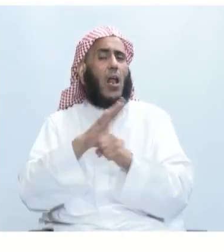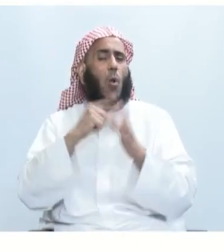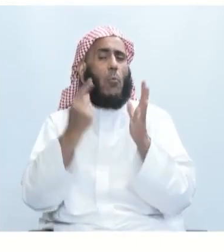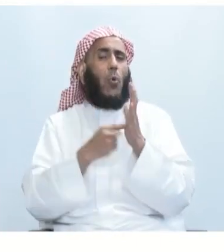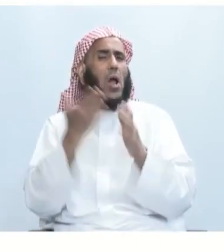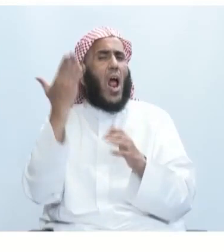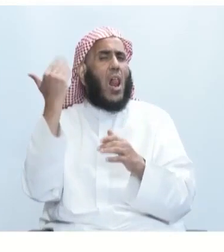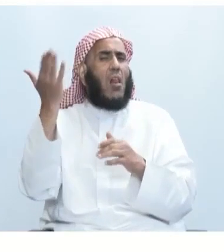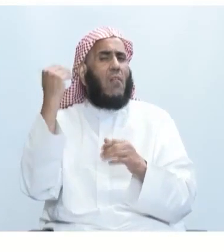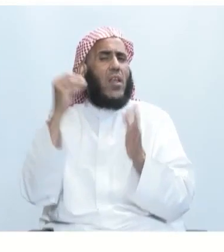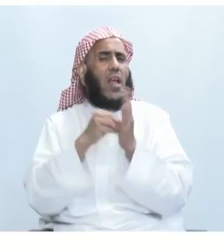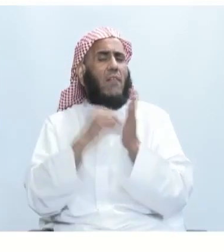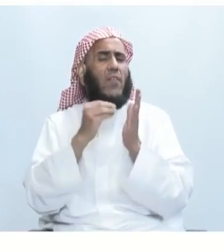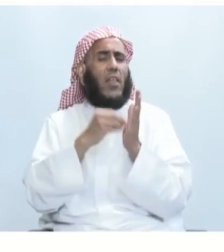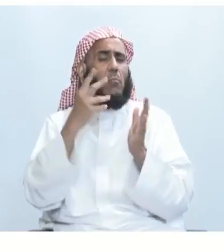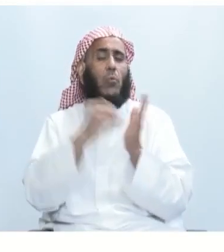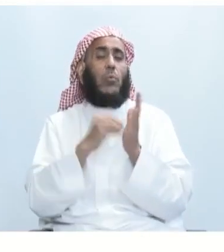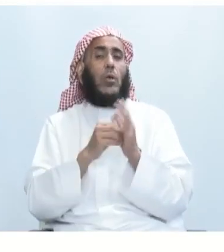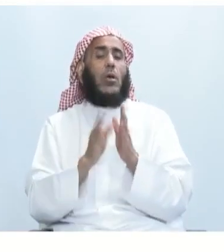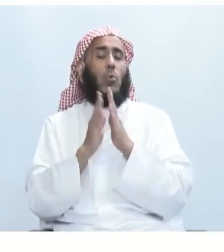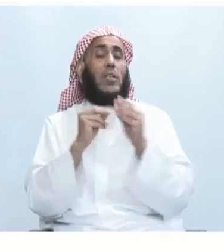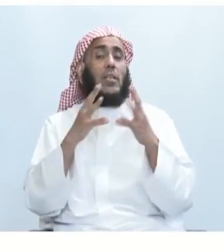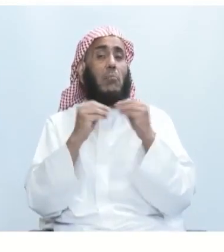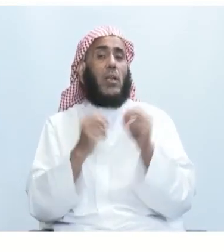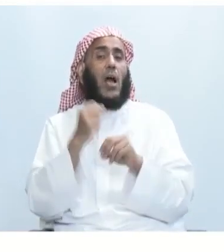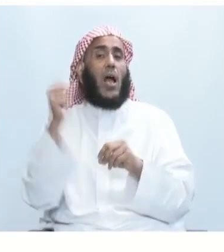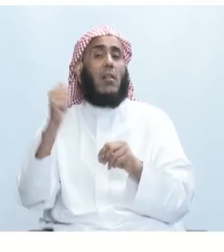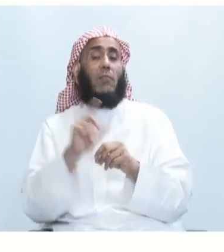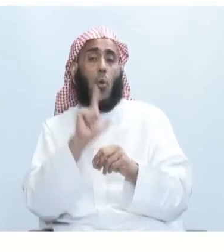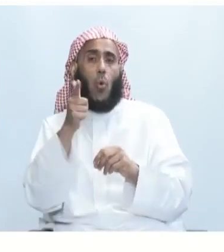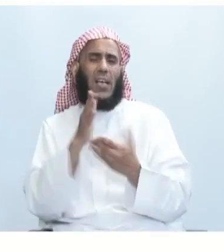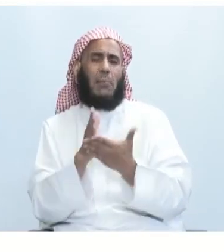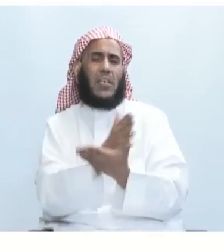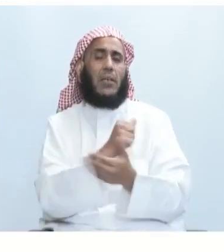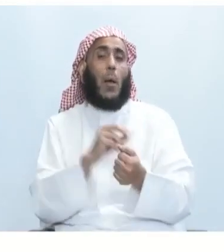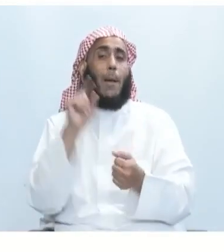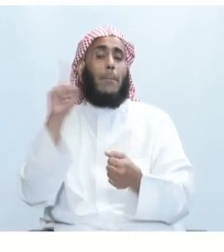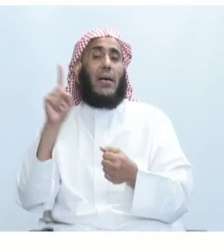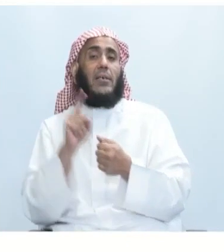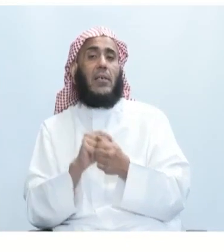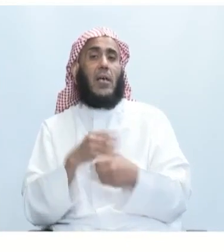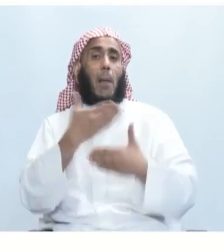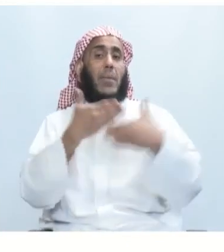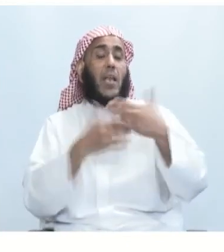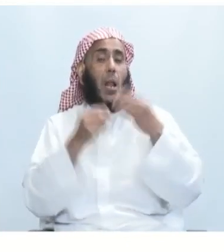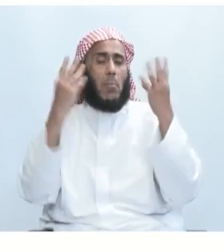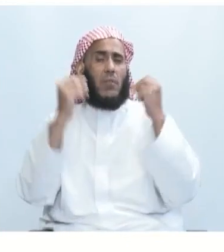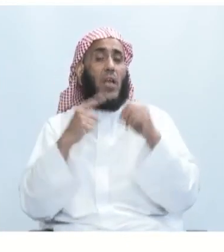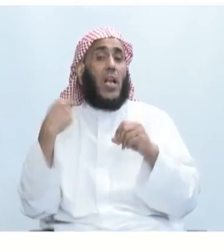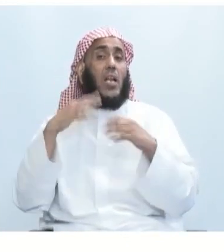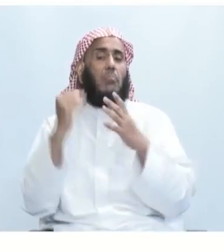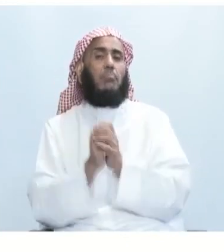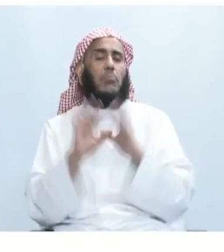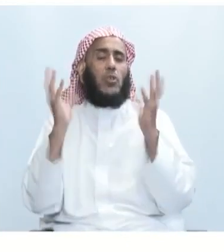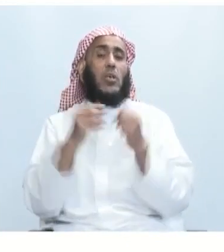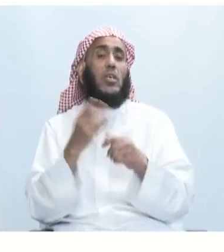خلفيه عن هذا الموضوع محددات المعنى الف لغه المجال ب البنيه المعرفيه للعلم